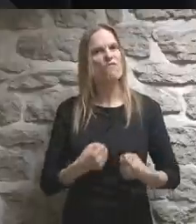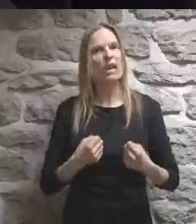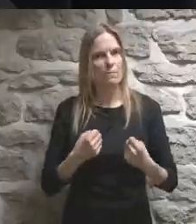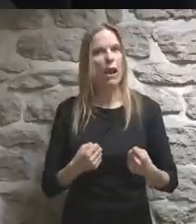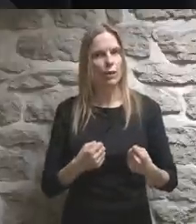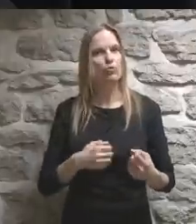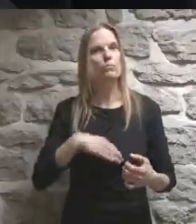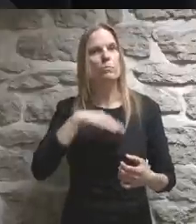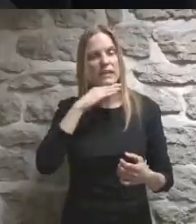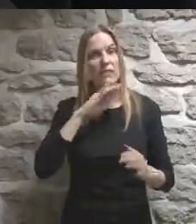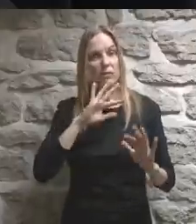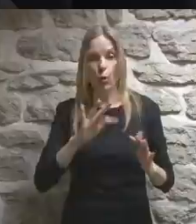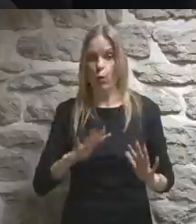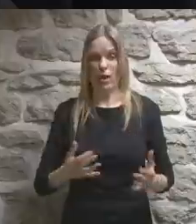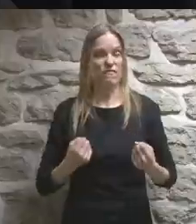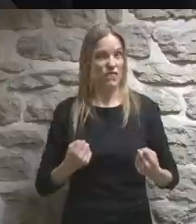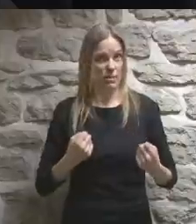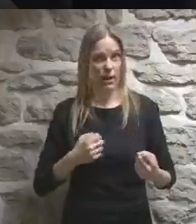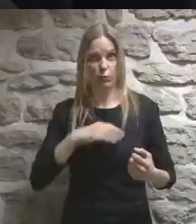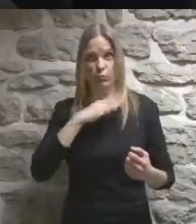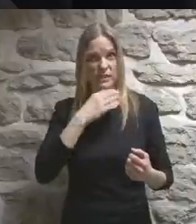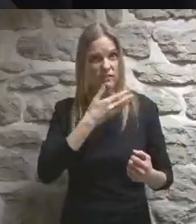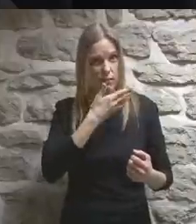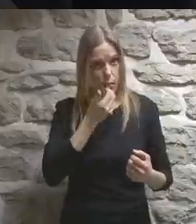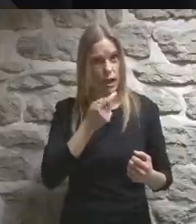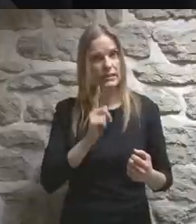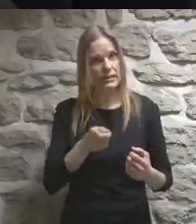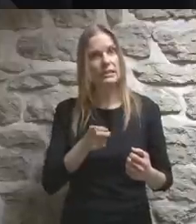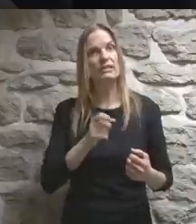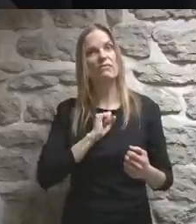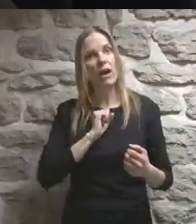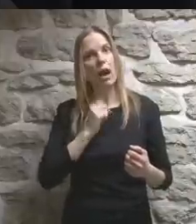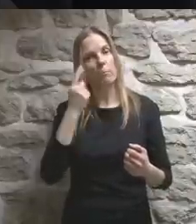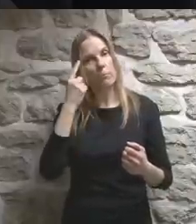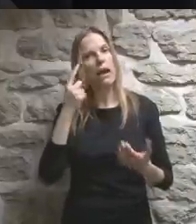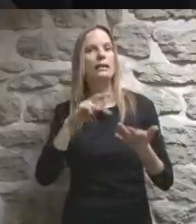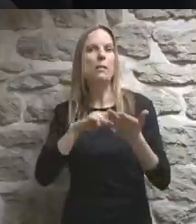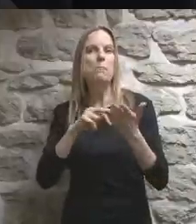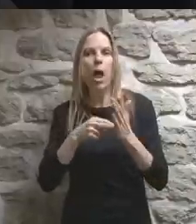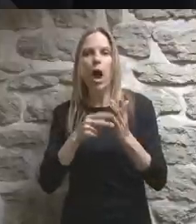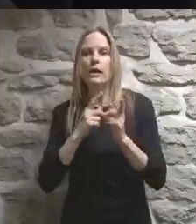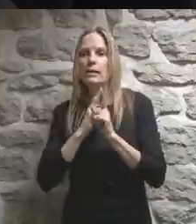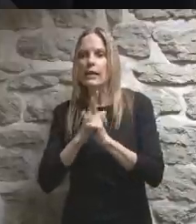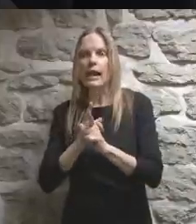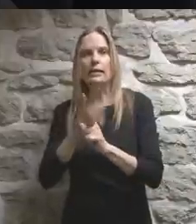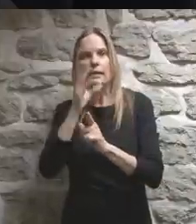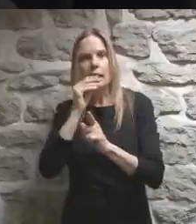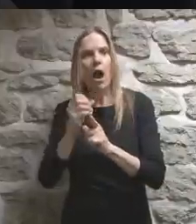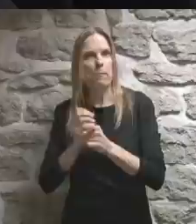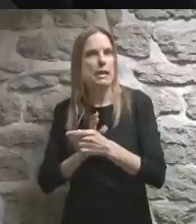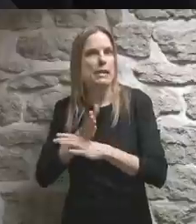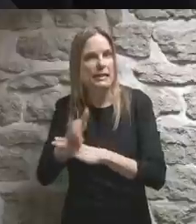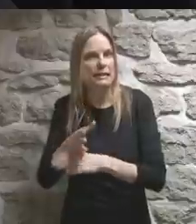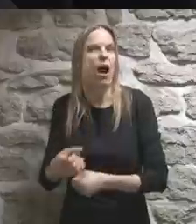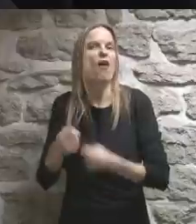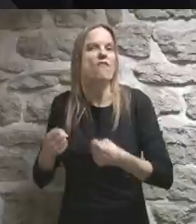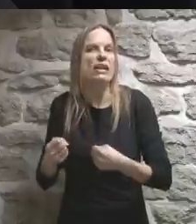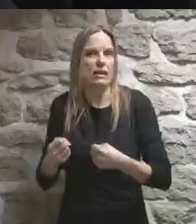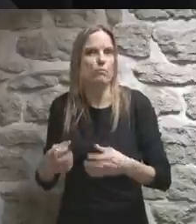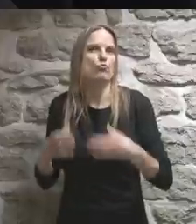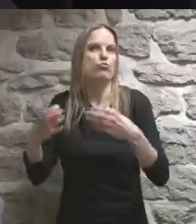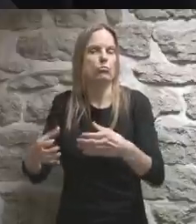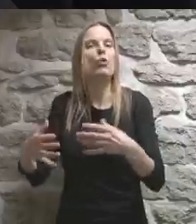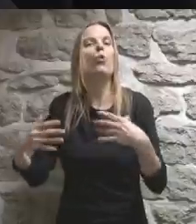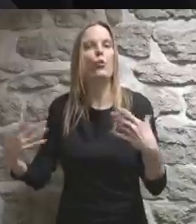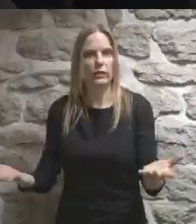võimekusi piisavalt ei ole, siis oleks millise plaani järgi oleks võimalikult kiirelt lisavõimed sinna viia sõjalise võimed, et see